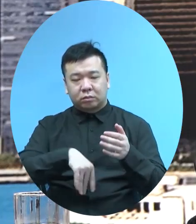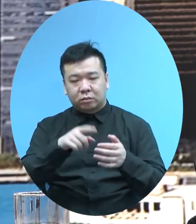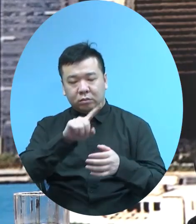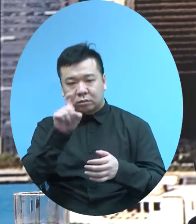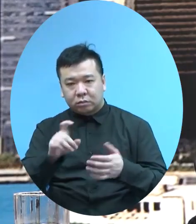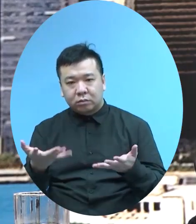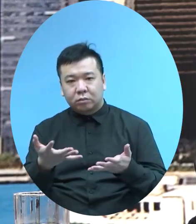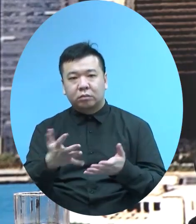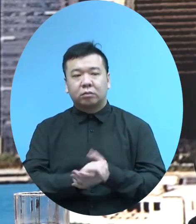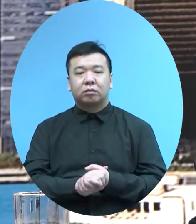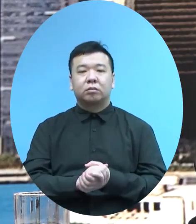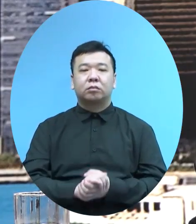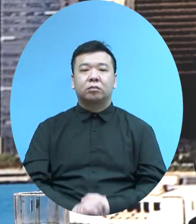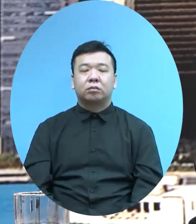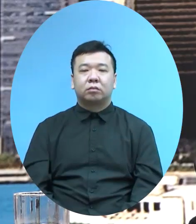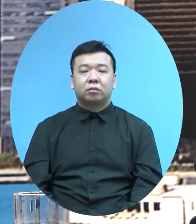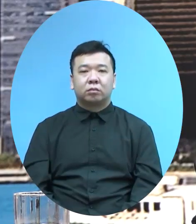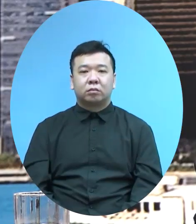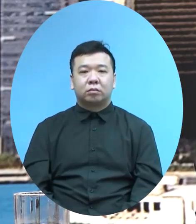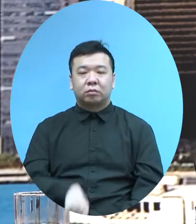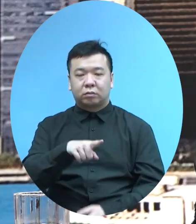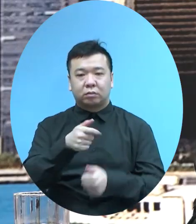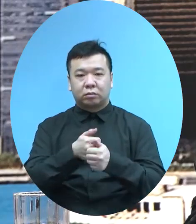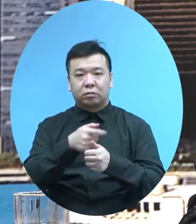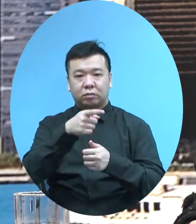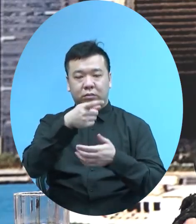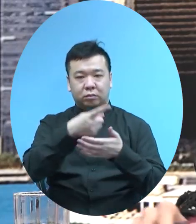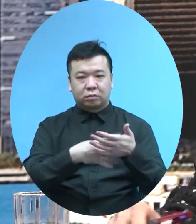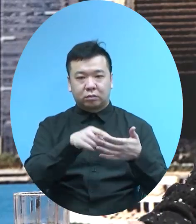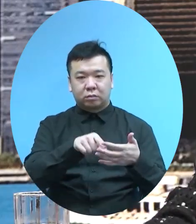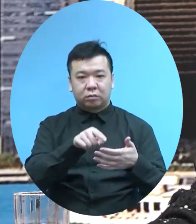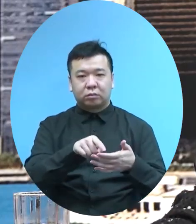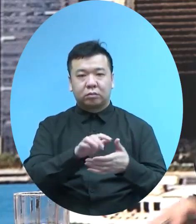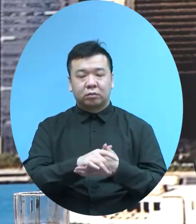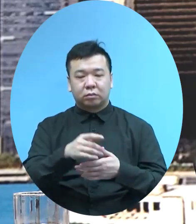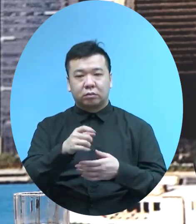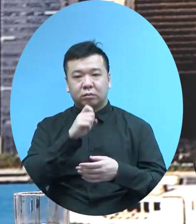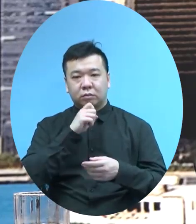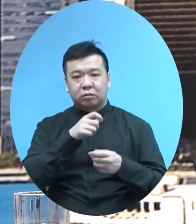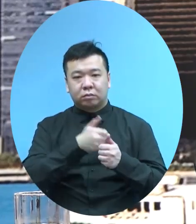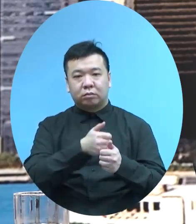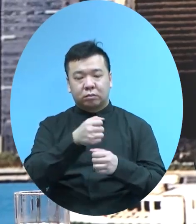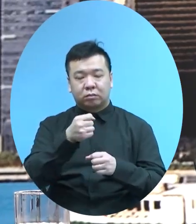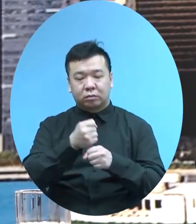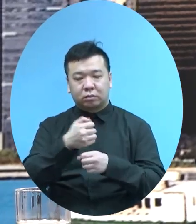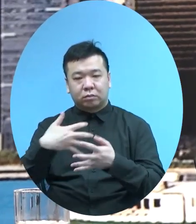with the HR regular policy. Okay, 下一位，呢邊第三行嗰位男士。